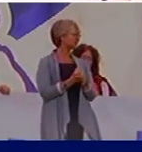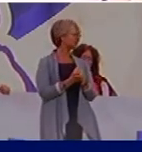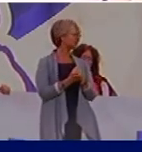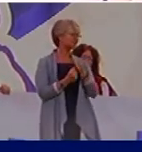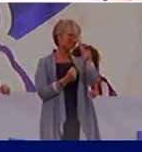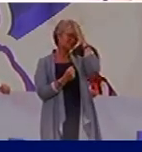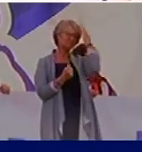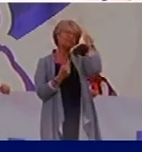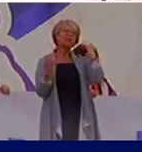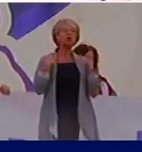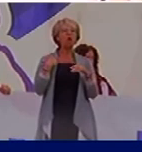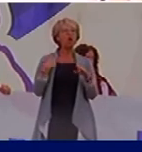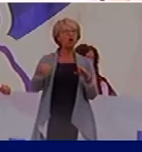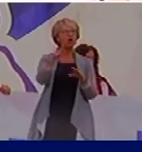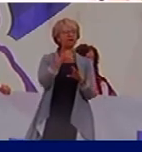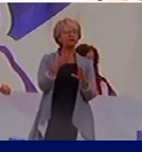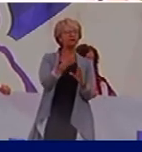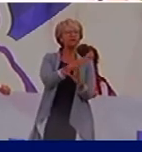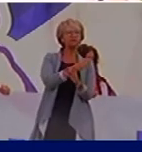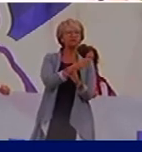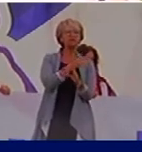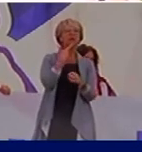Noi siamo dalla parte